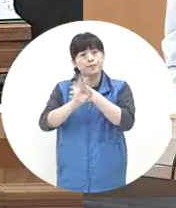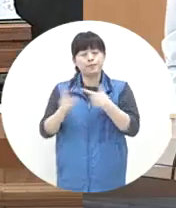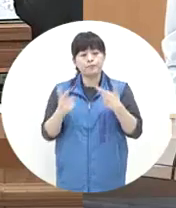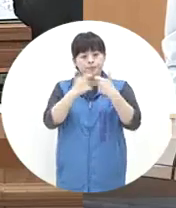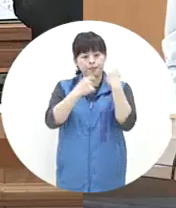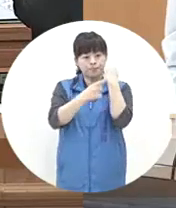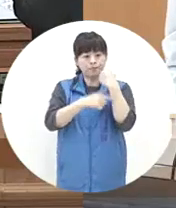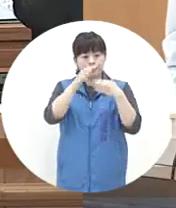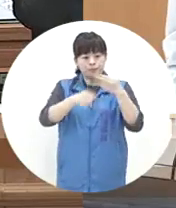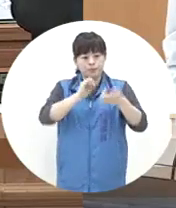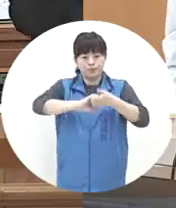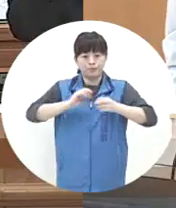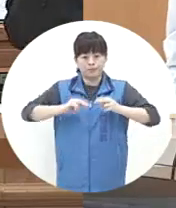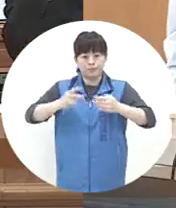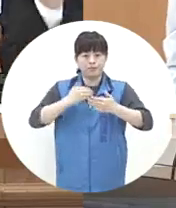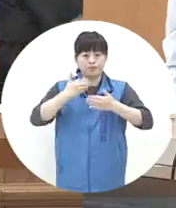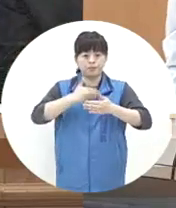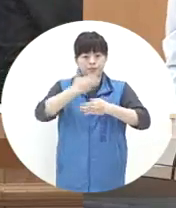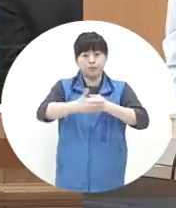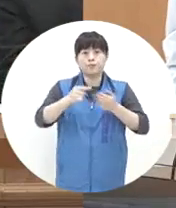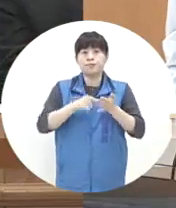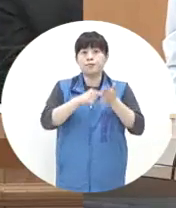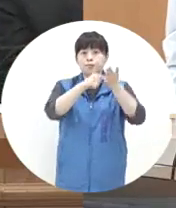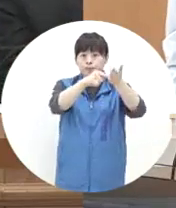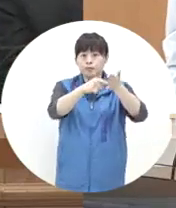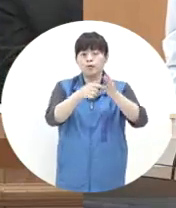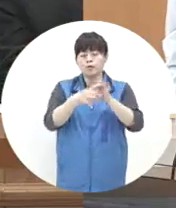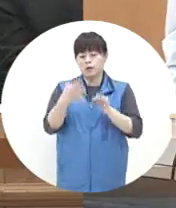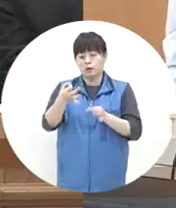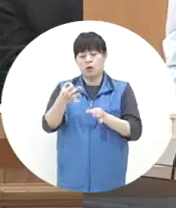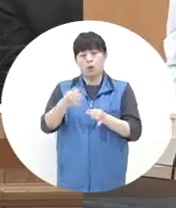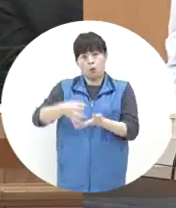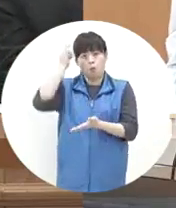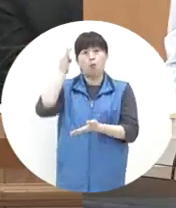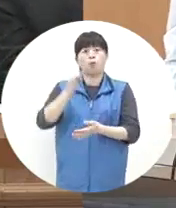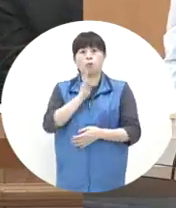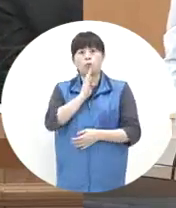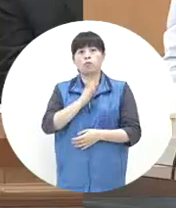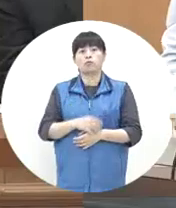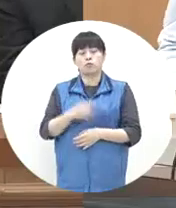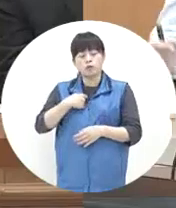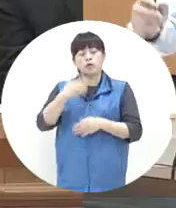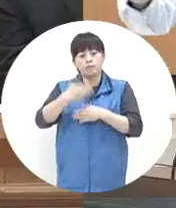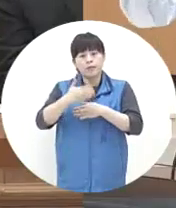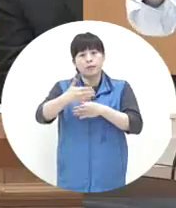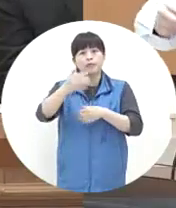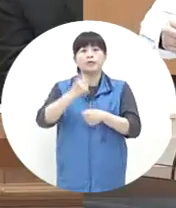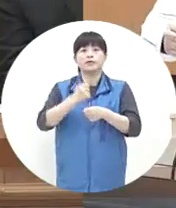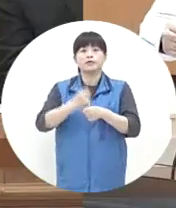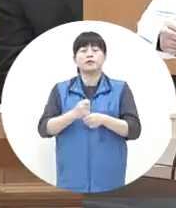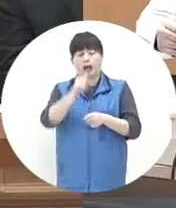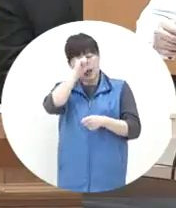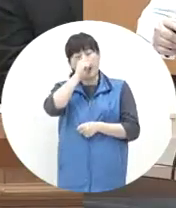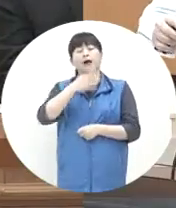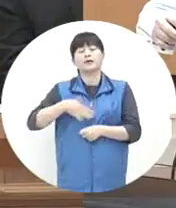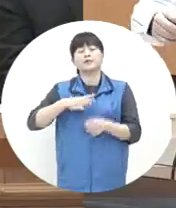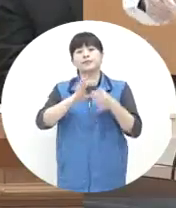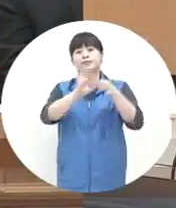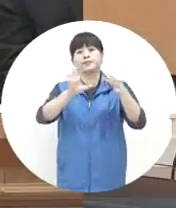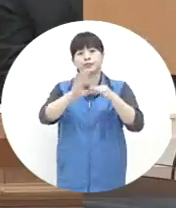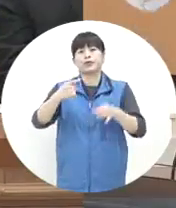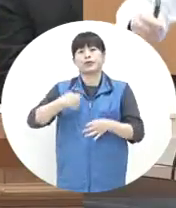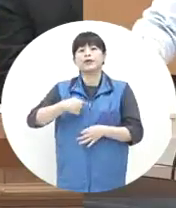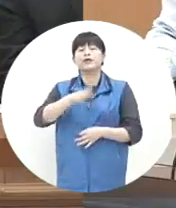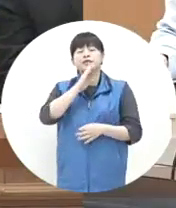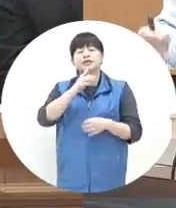定的一些规定的程序来进行？因为这个经费非常昂贵了，所以我们一步一步的来做。 好，没关系啦哈。我是要跟